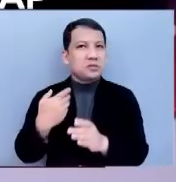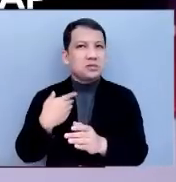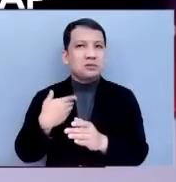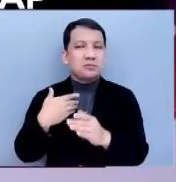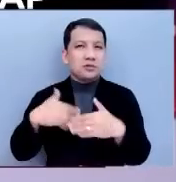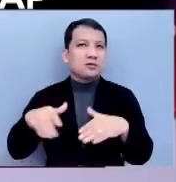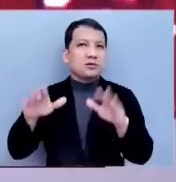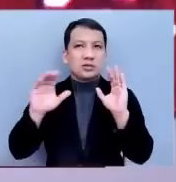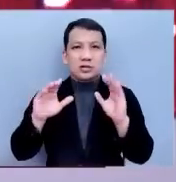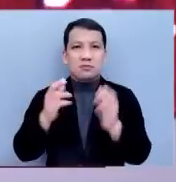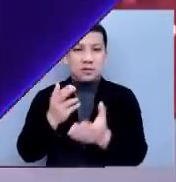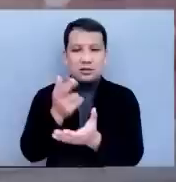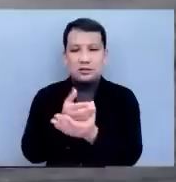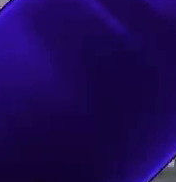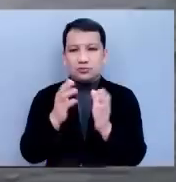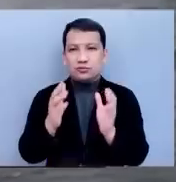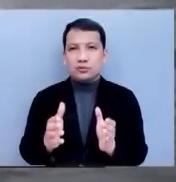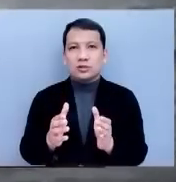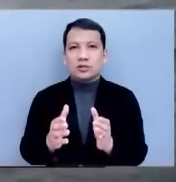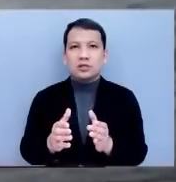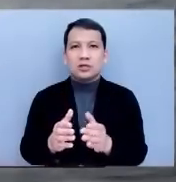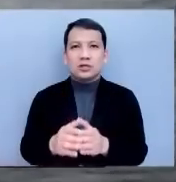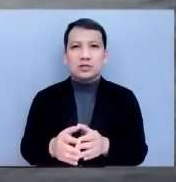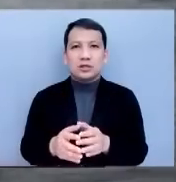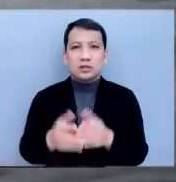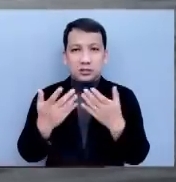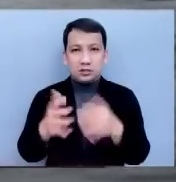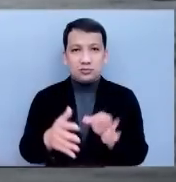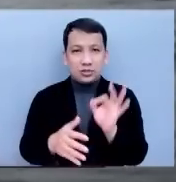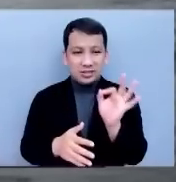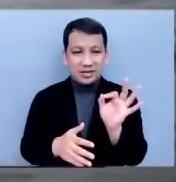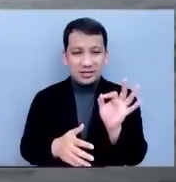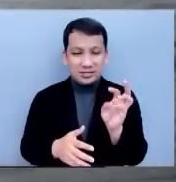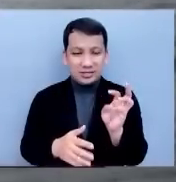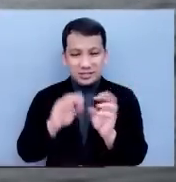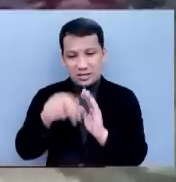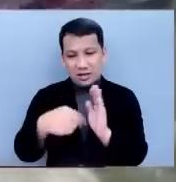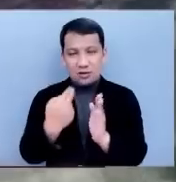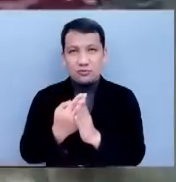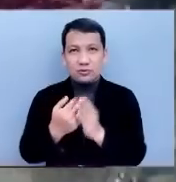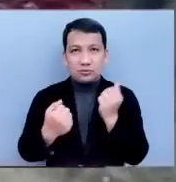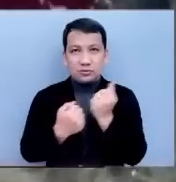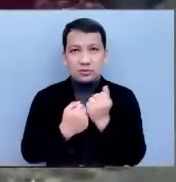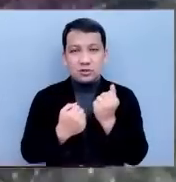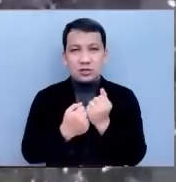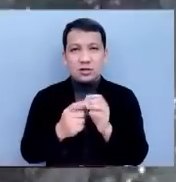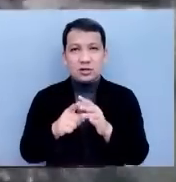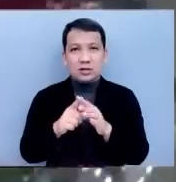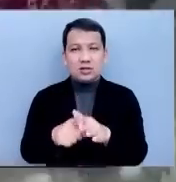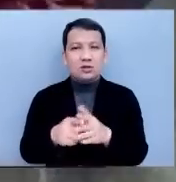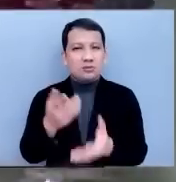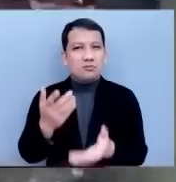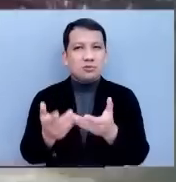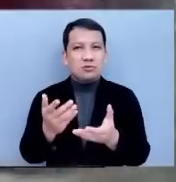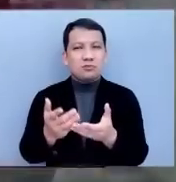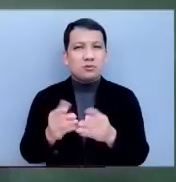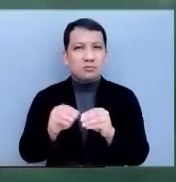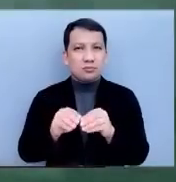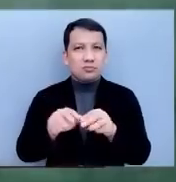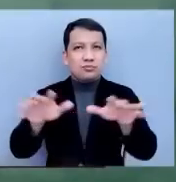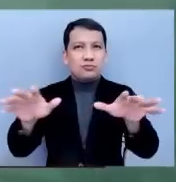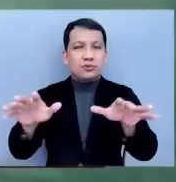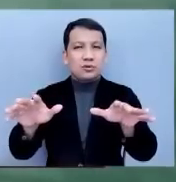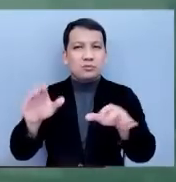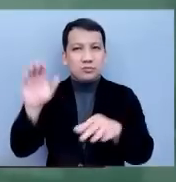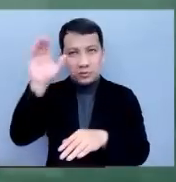mga rescuer. Lagpas na sa 96 hours ang oxygen supply ng submersible, kaya mas pinalawak na ang search